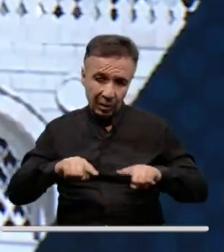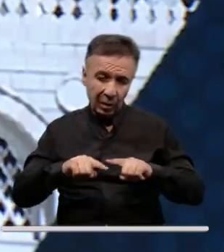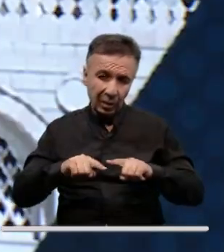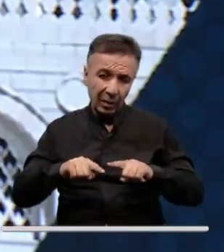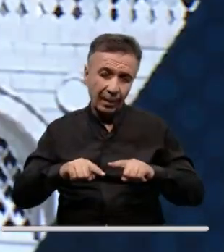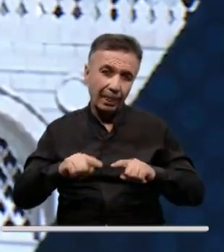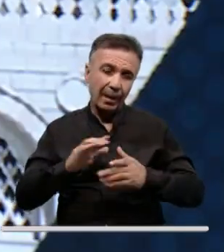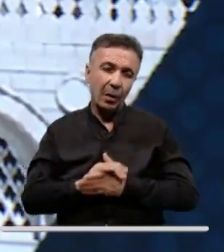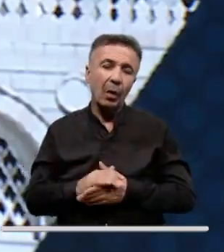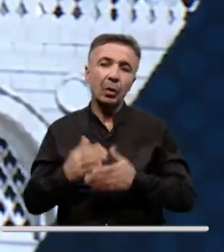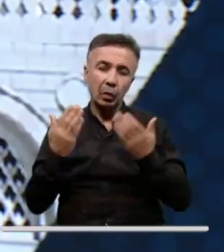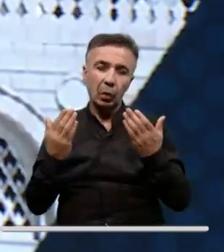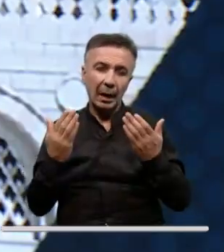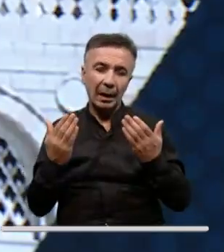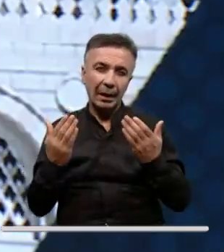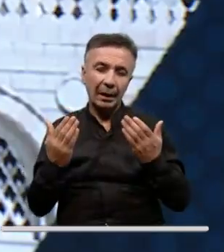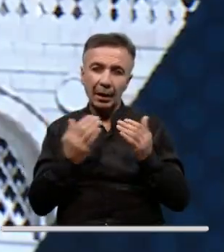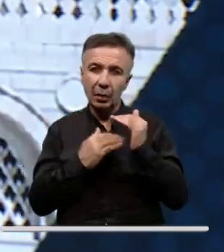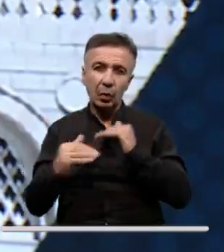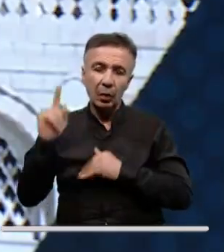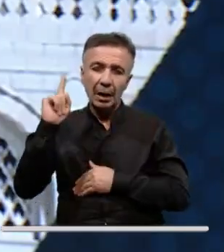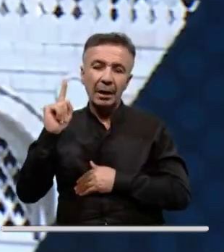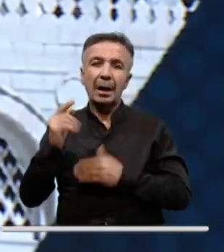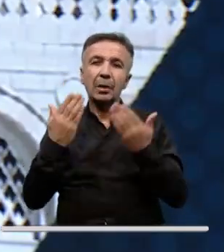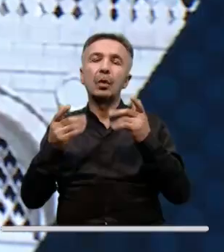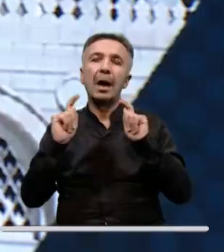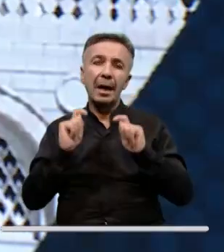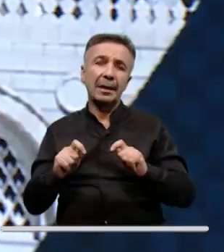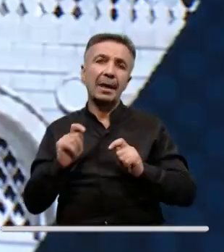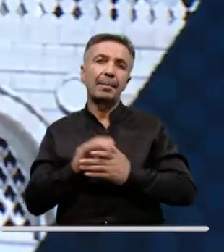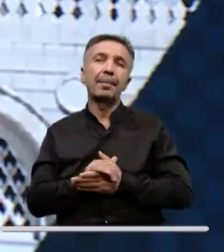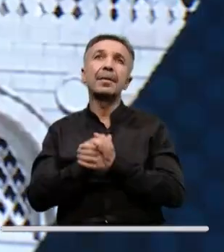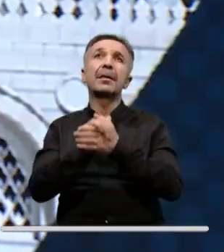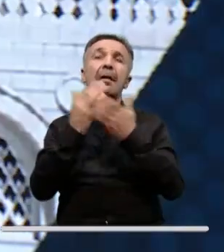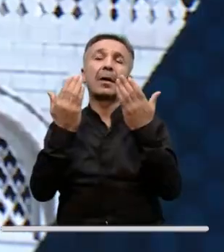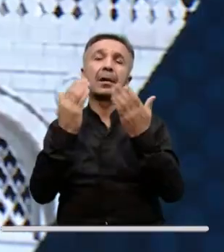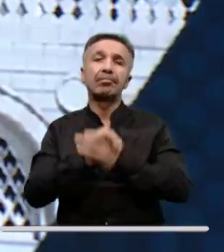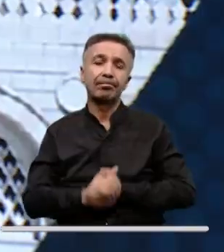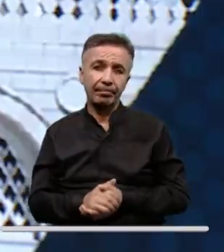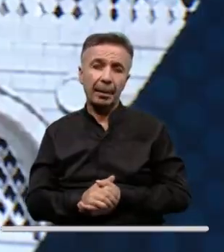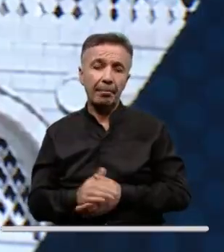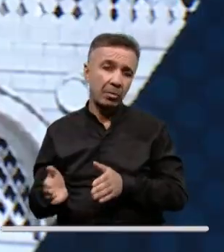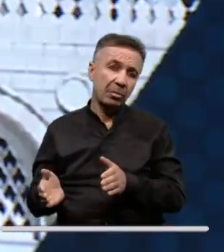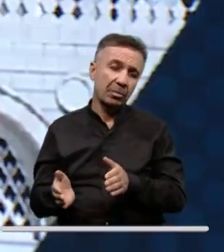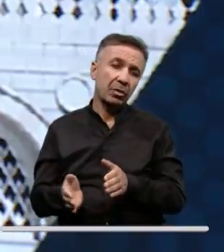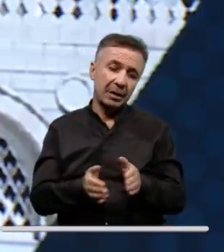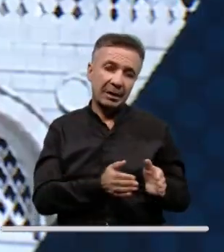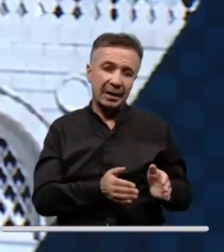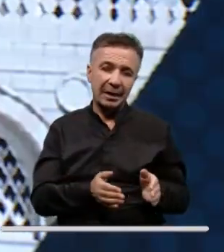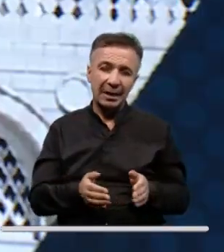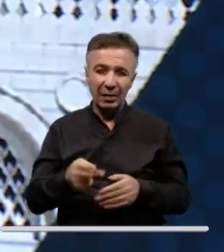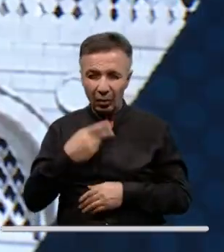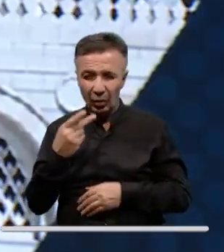mesur ifadelerle Yüce Rabbimize dua edelim Eee Efendim Bunun dışındaki söz